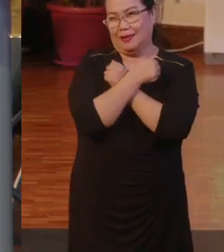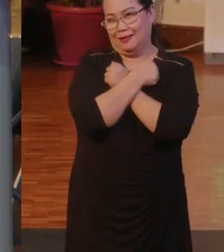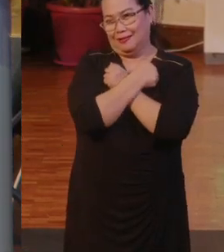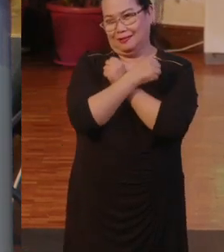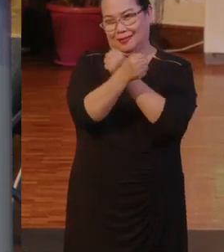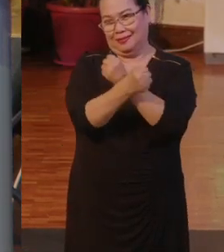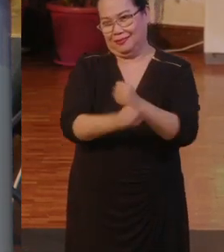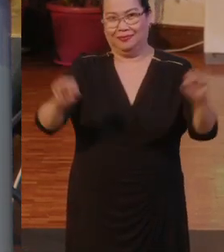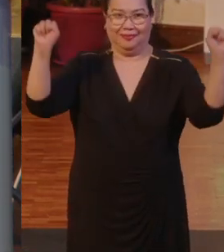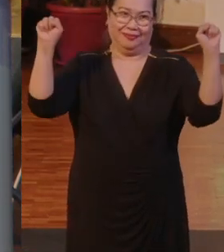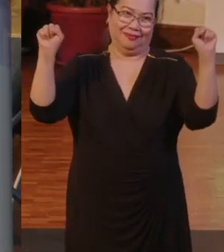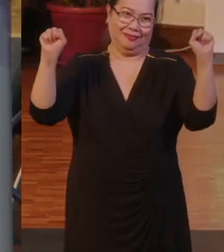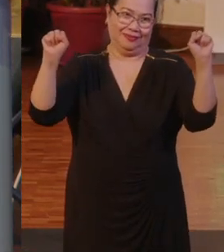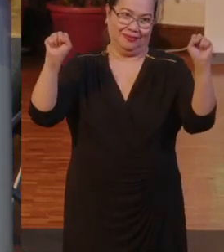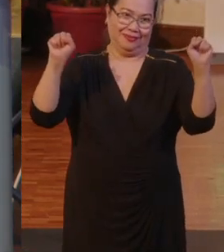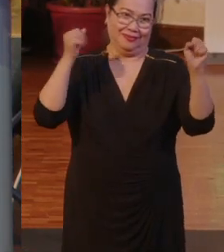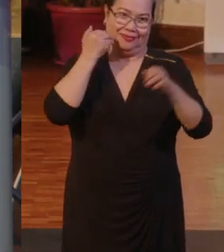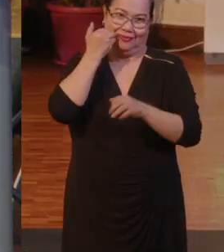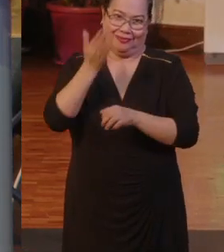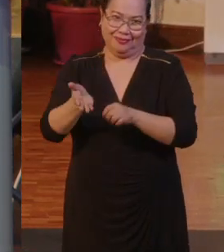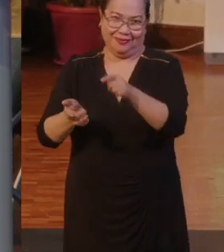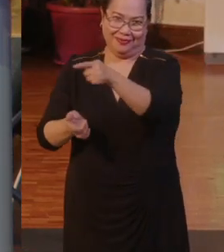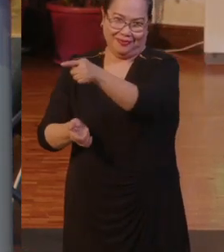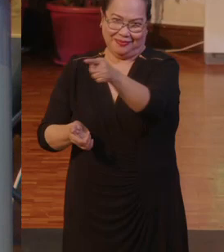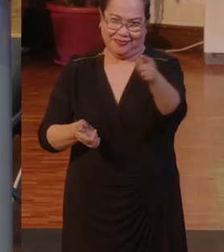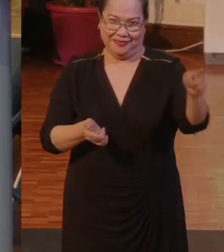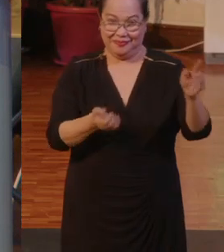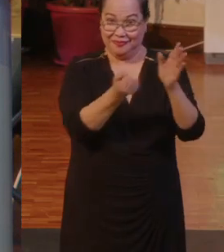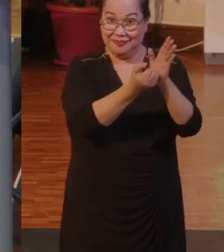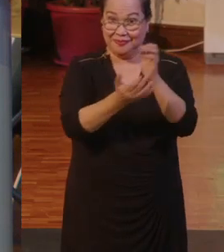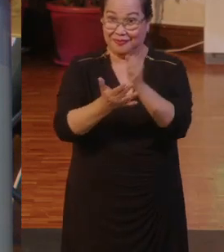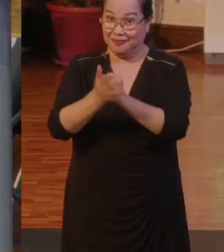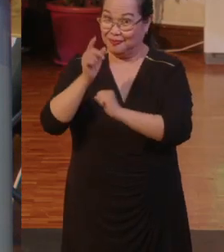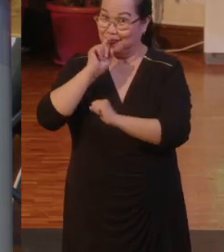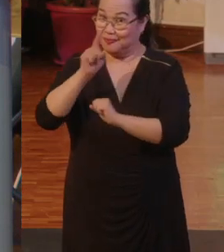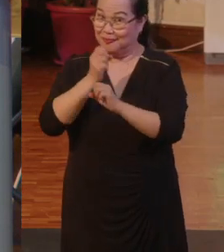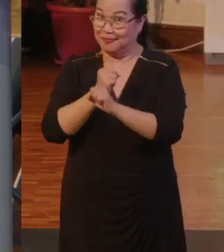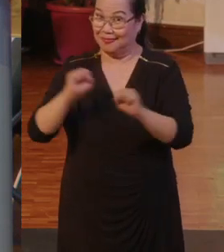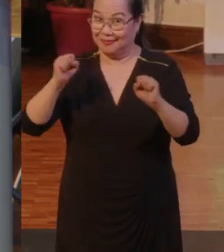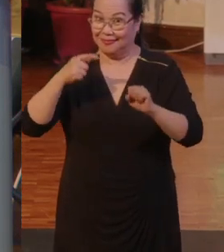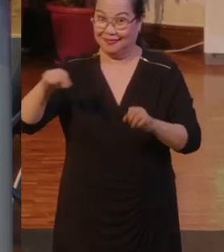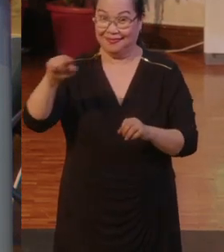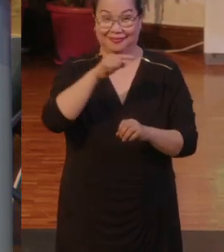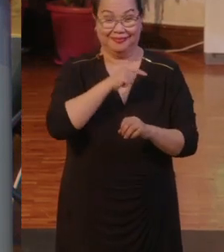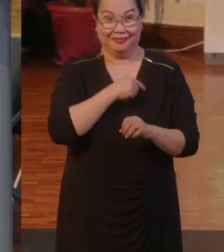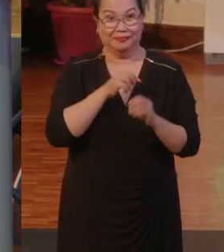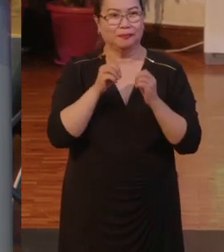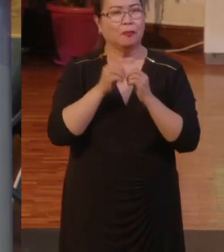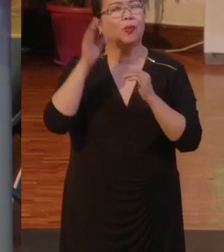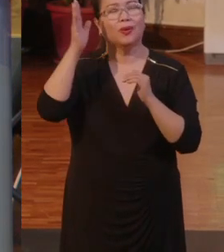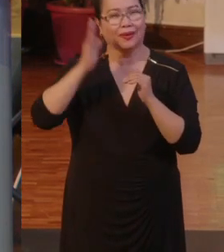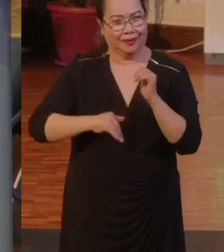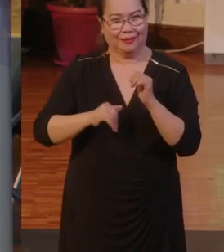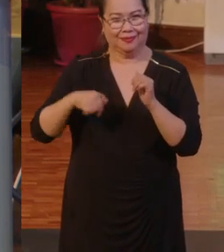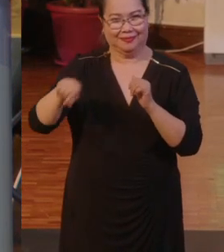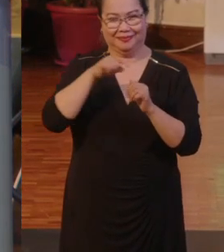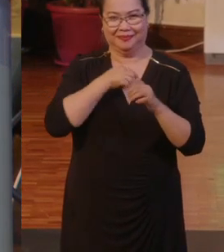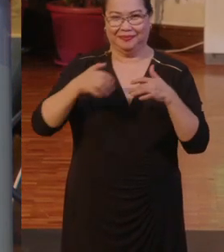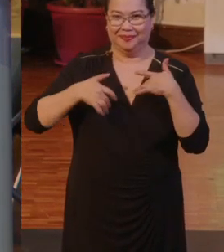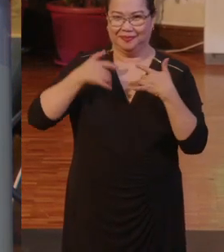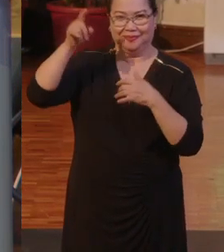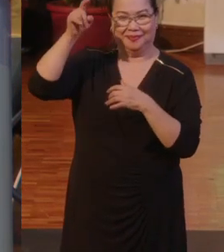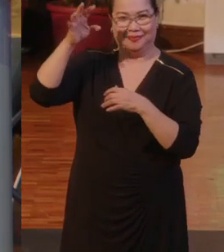tinubos. Hindi ba tunay na ililigtas niya tayo? More than that, we also rejoice in God